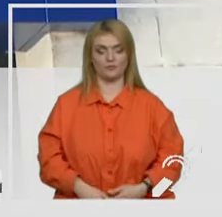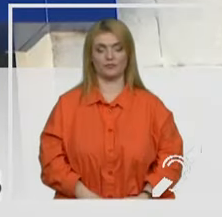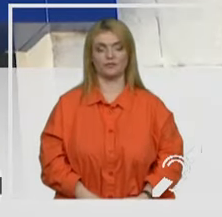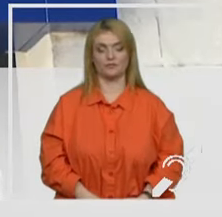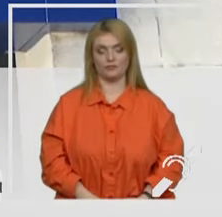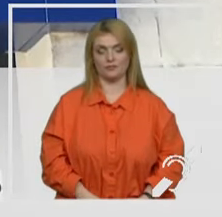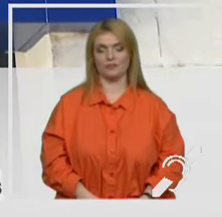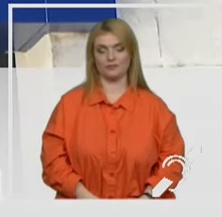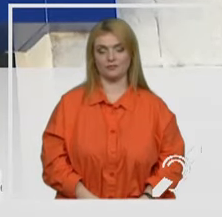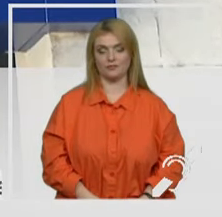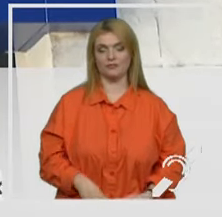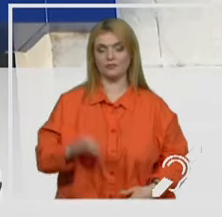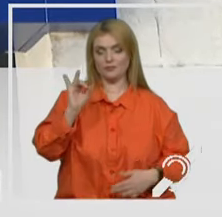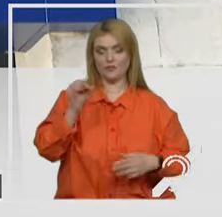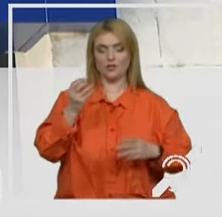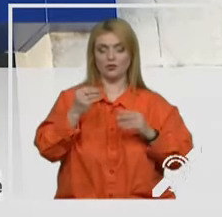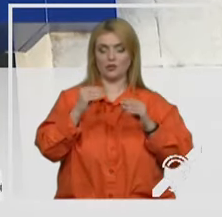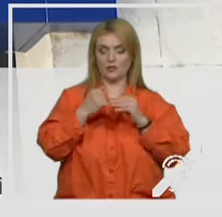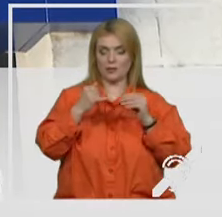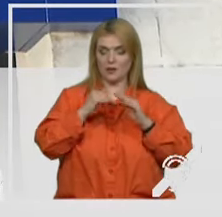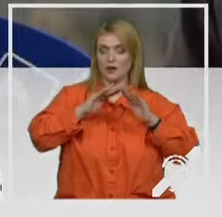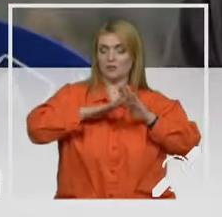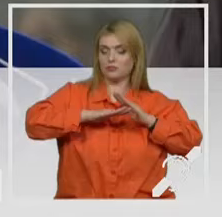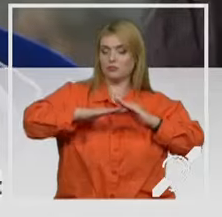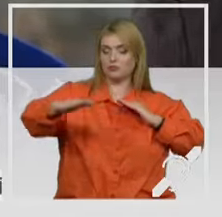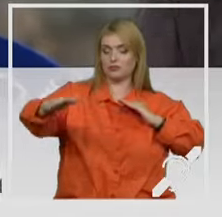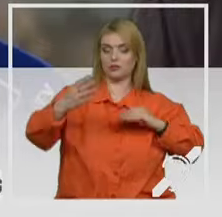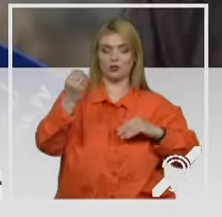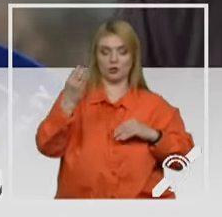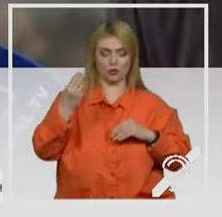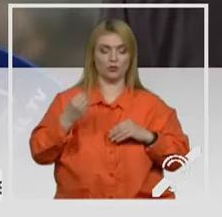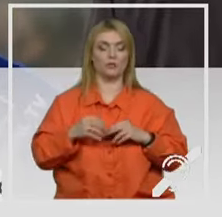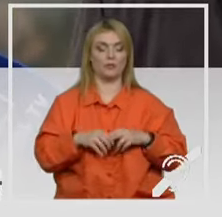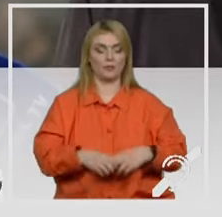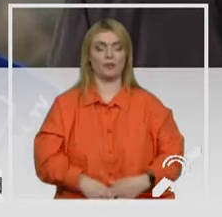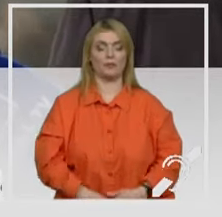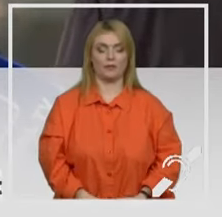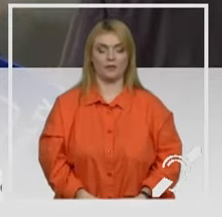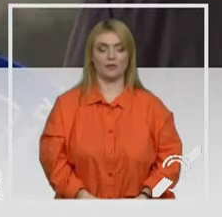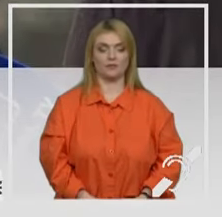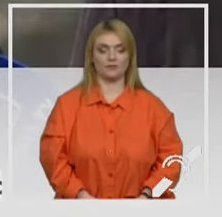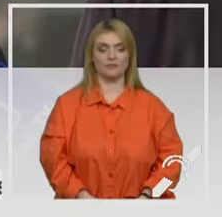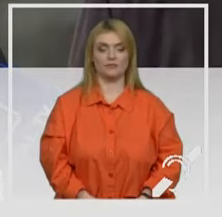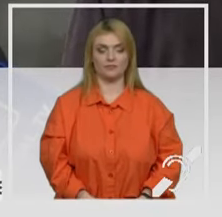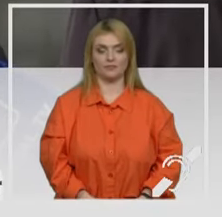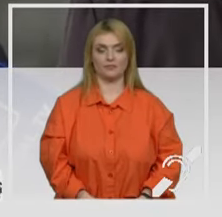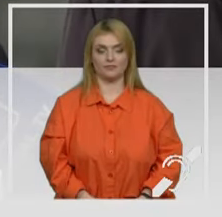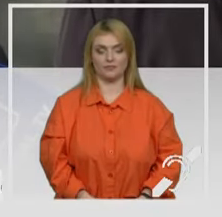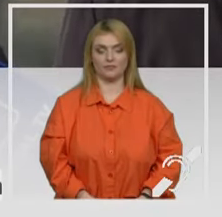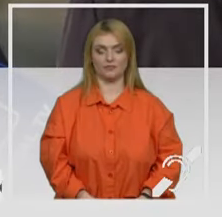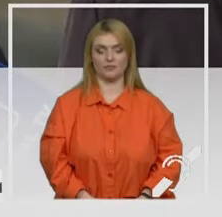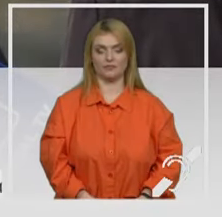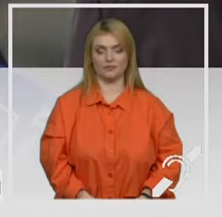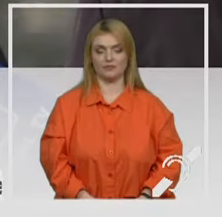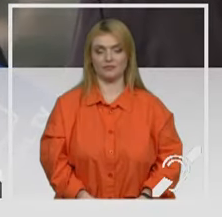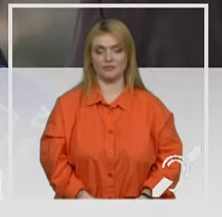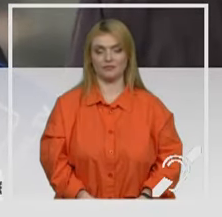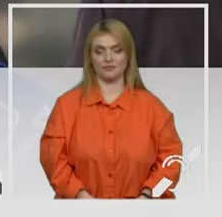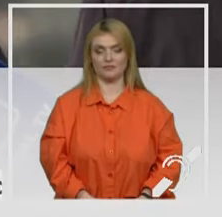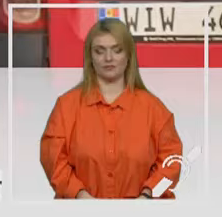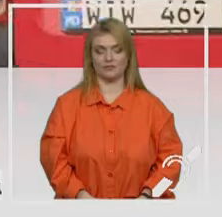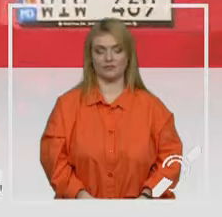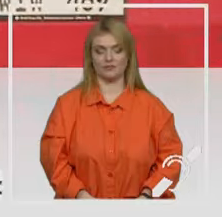2,3 hectare care era suprafața anterioară, acum avem 4,9 hectare. Mai important e ceea ce este în suterane, deoarece au fost practic refăcut toate rețelistica,